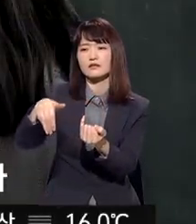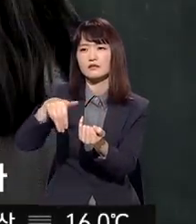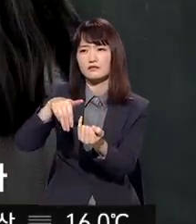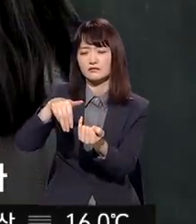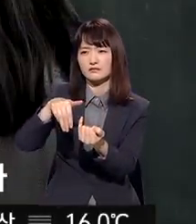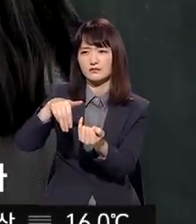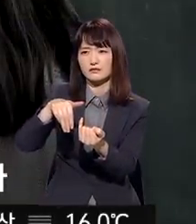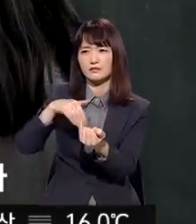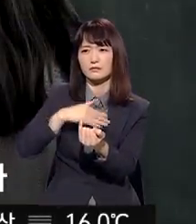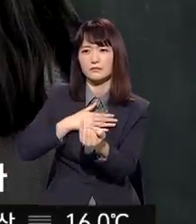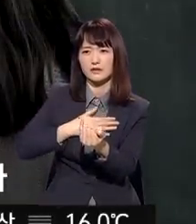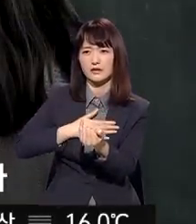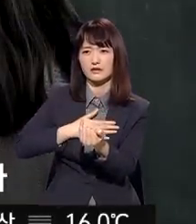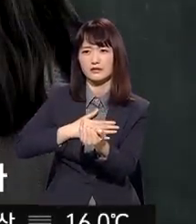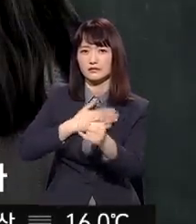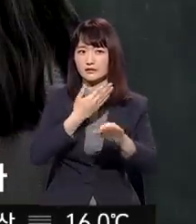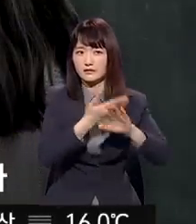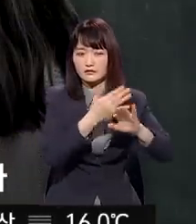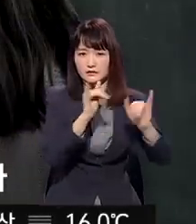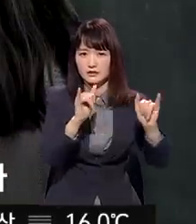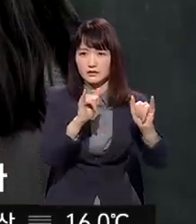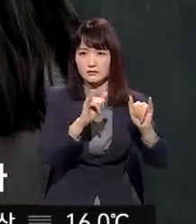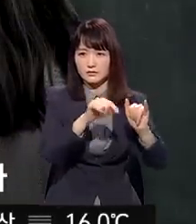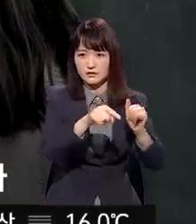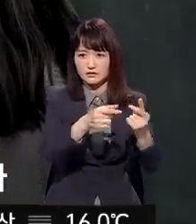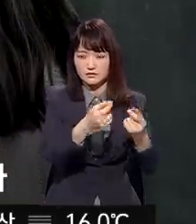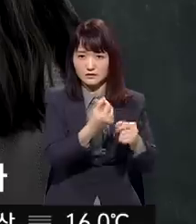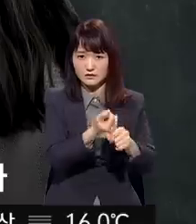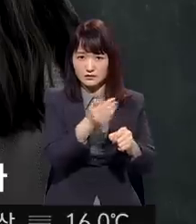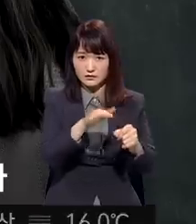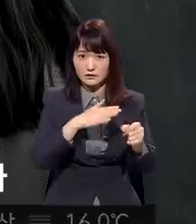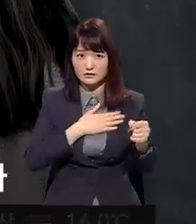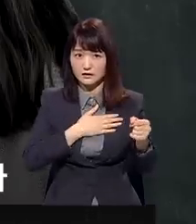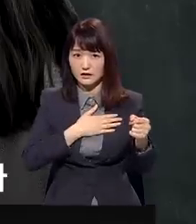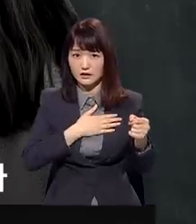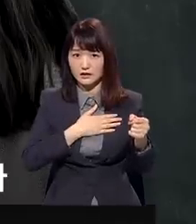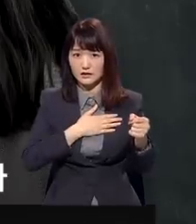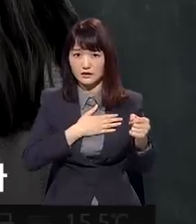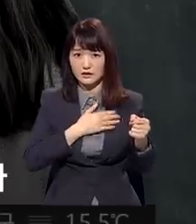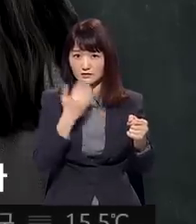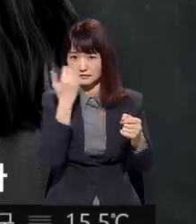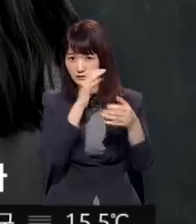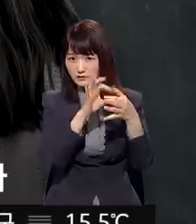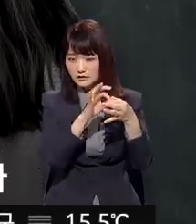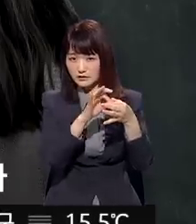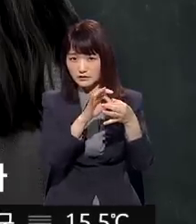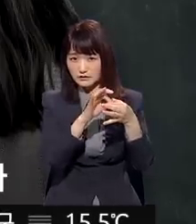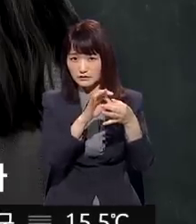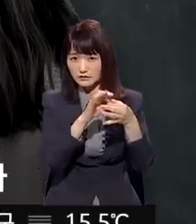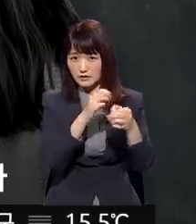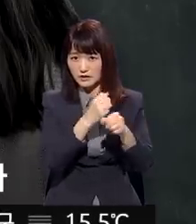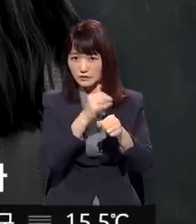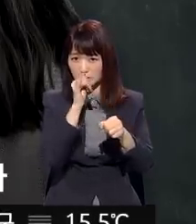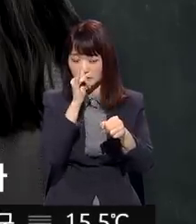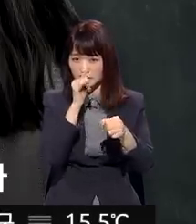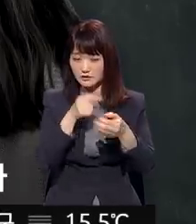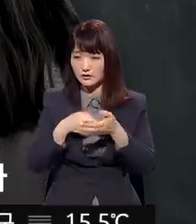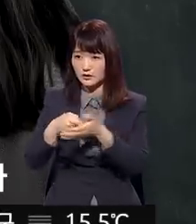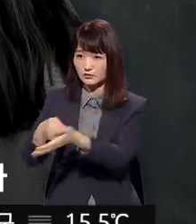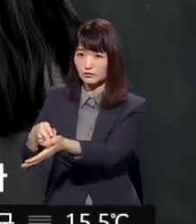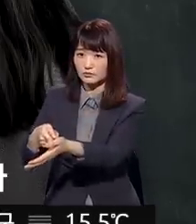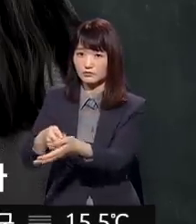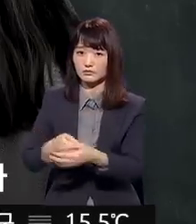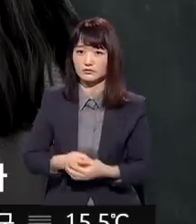사람도 그렇게 했는데 혹시 나랑 잘 수 있냐라고 얘기를 했고요. 그래서 결국은 성관계를 요구를 했던 이 측면이 있는